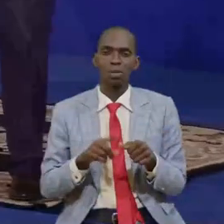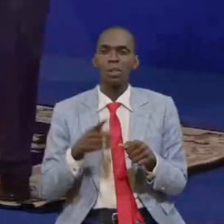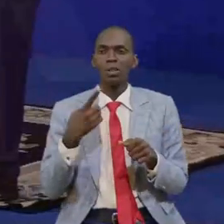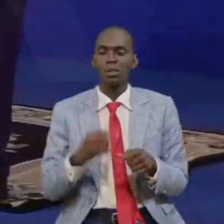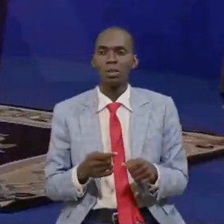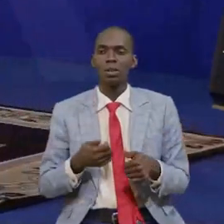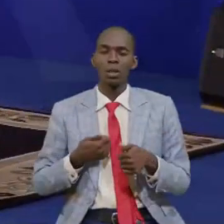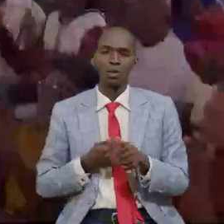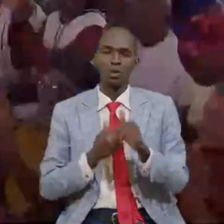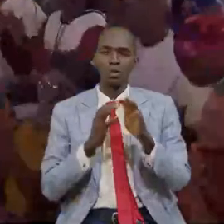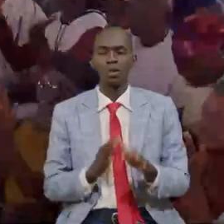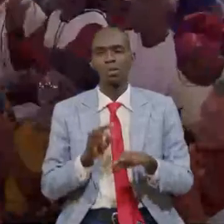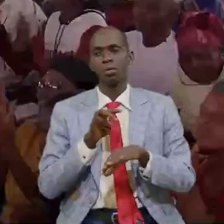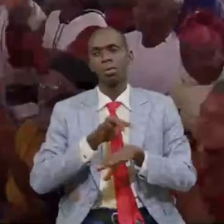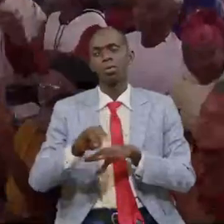apostolique.